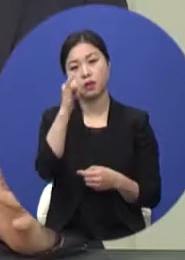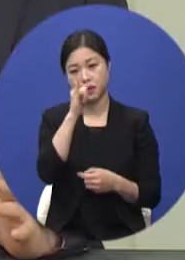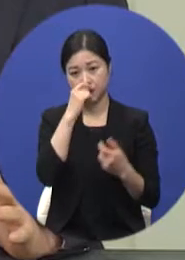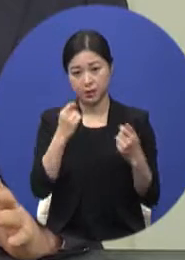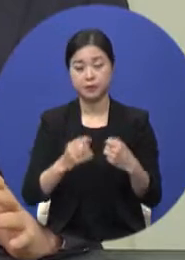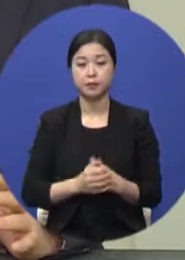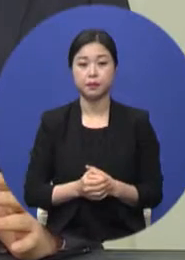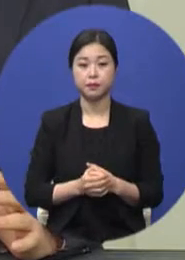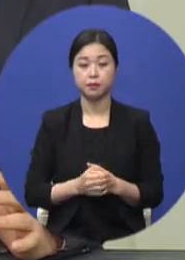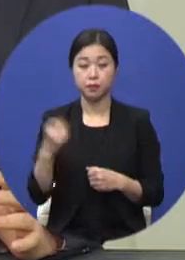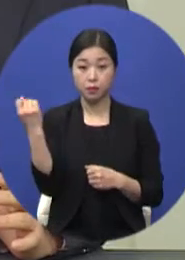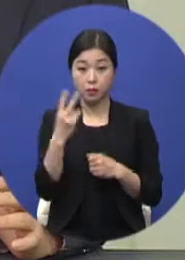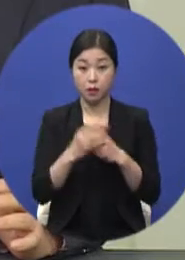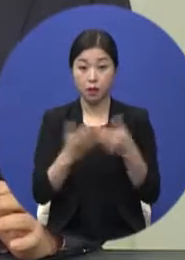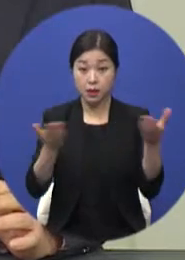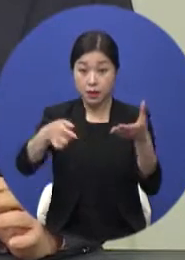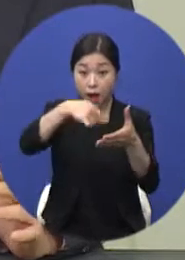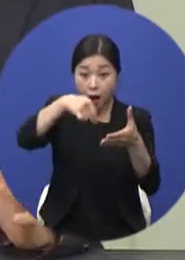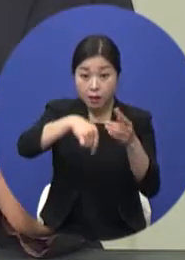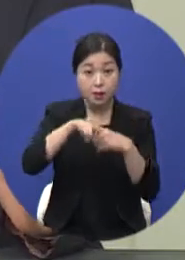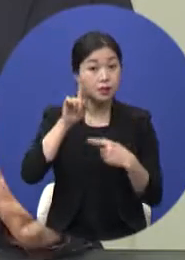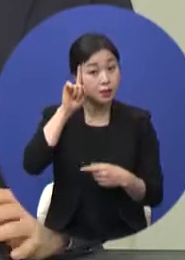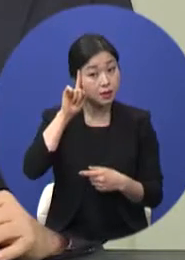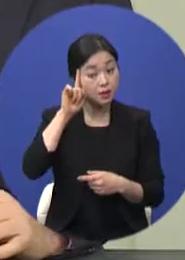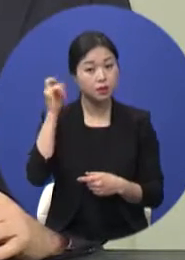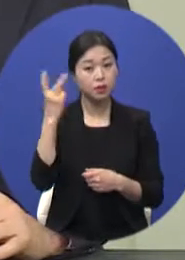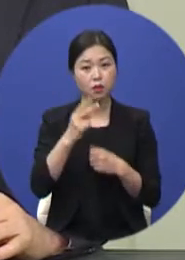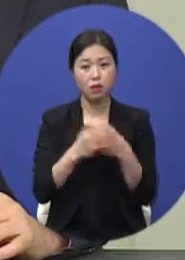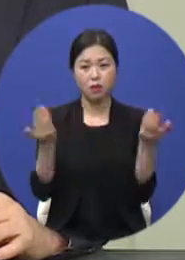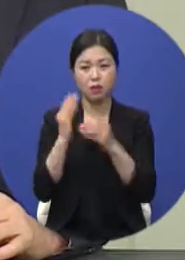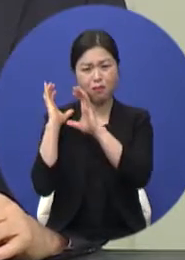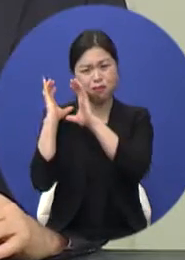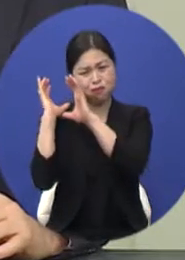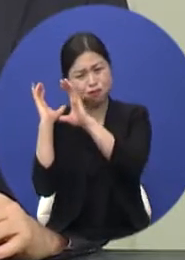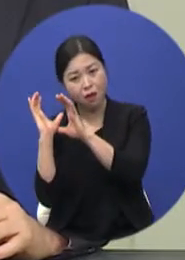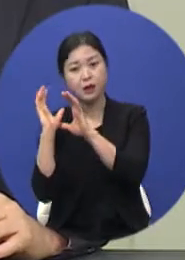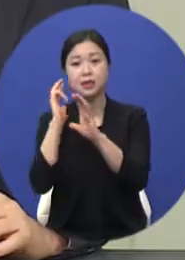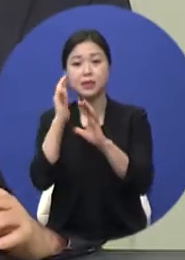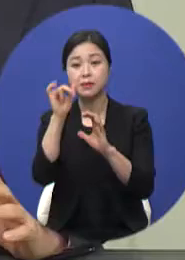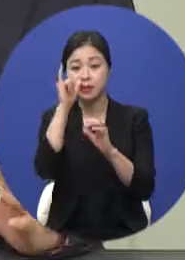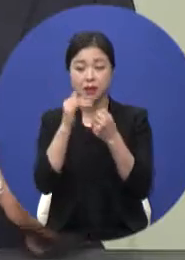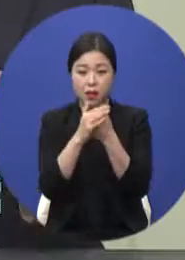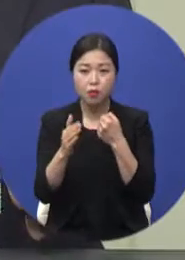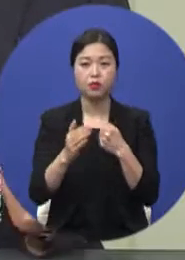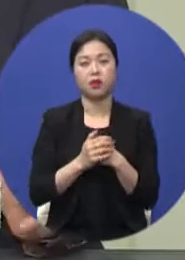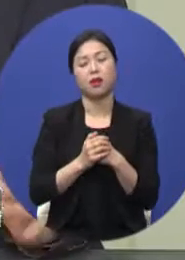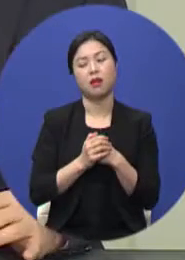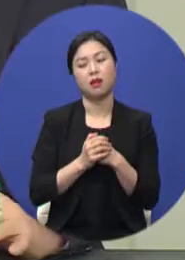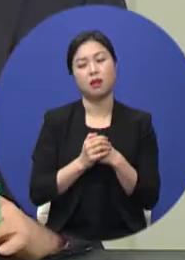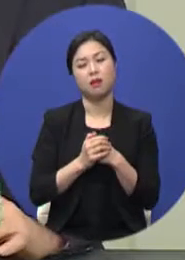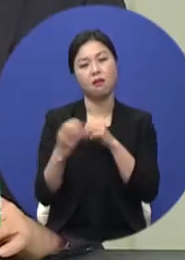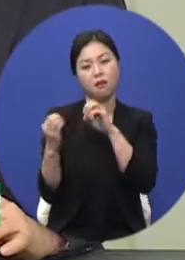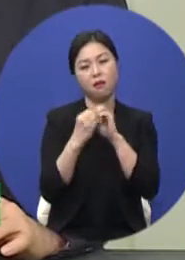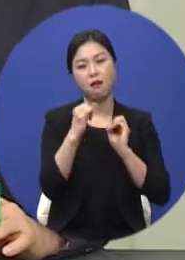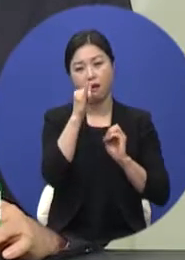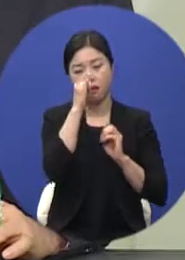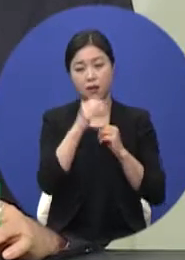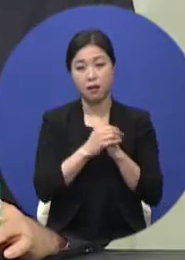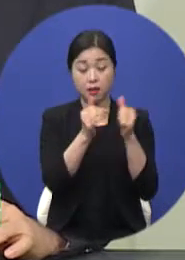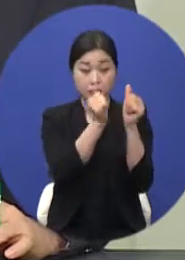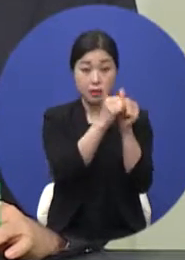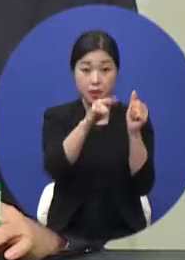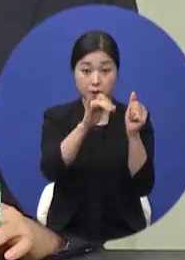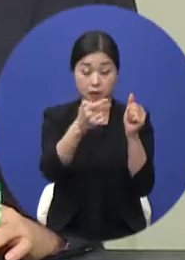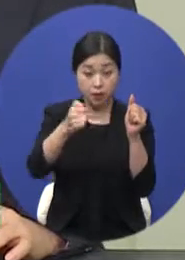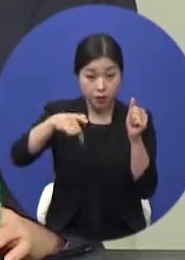큰 문제가 이제 직장 내 스트레스나 아니면은 너무 과로한 업무 때문에 오는 경우가 제일 많죠. 그래서 남성들 같은 경우에는 갱년기가 온다는